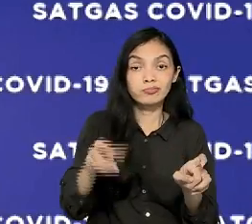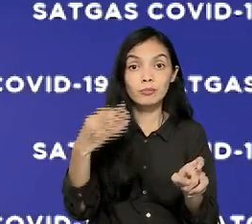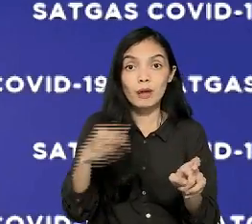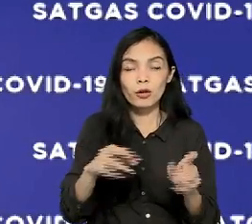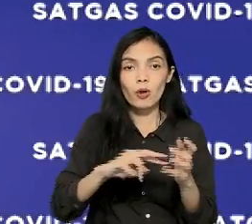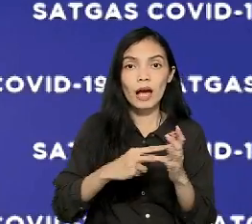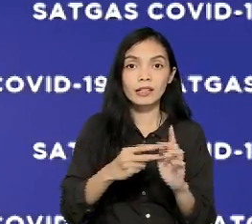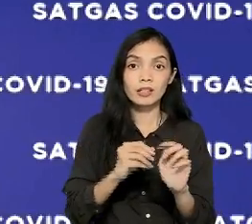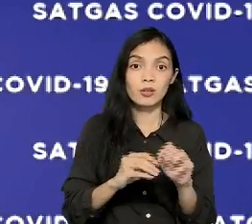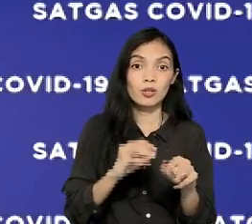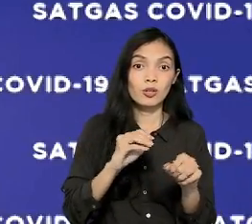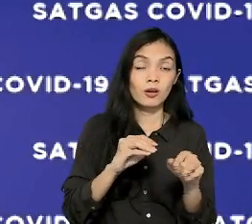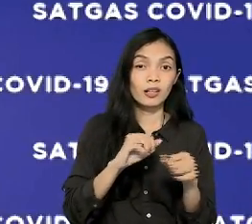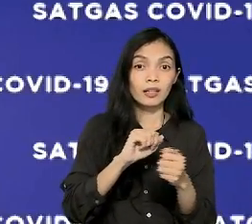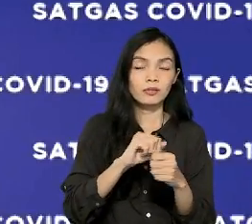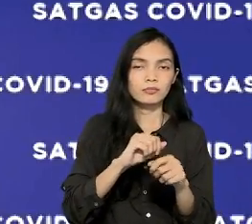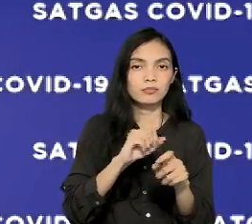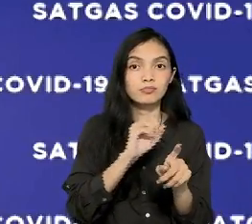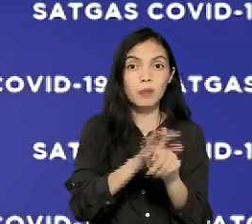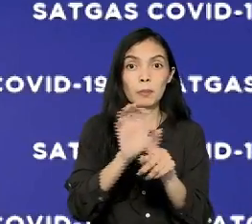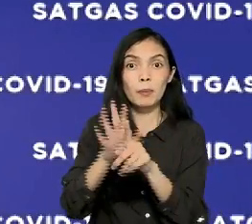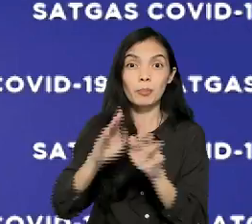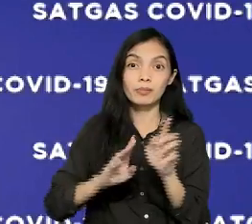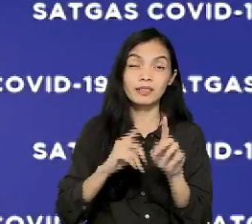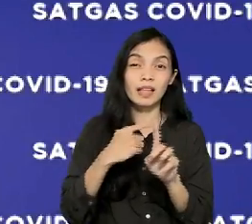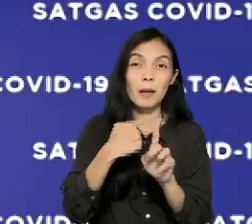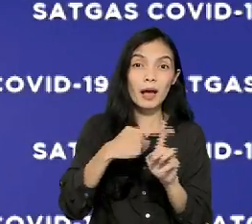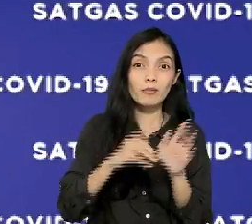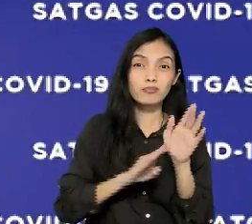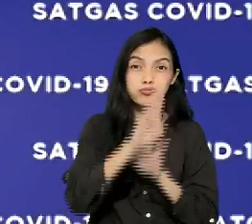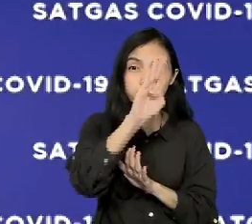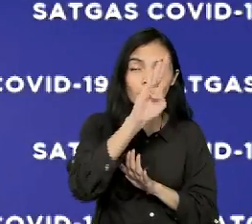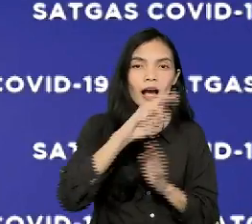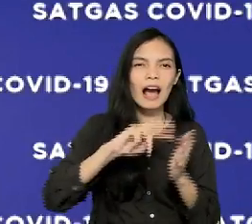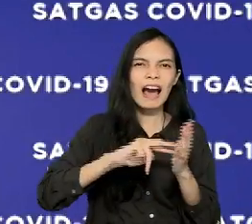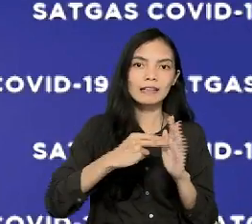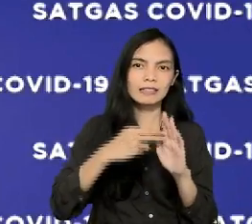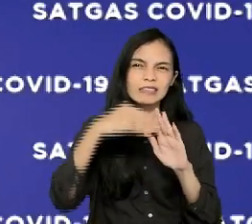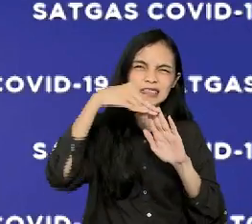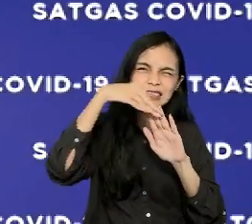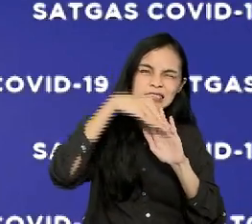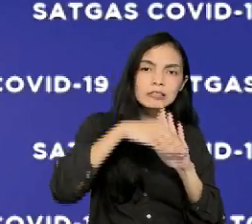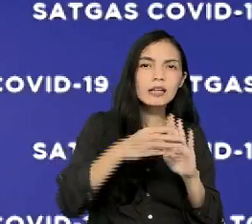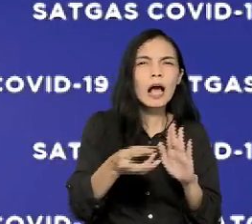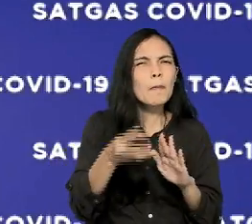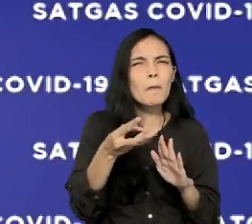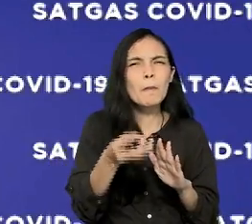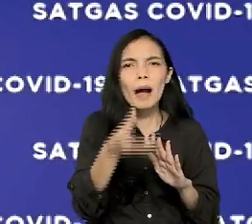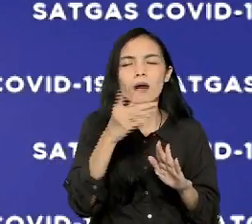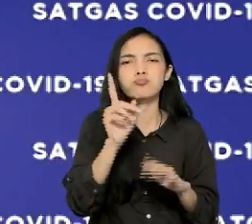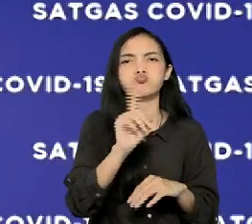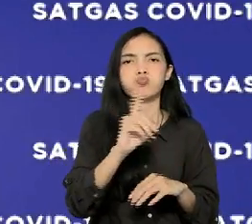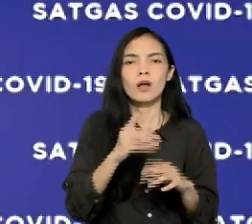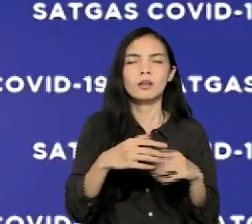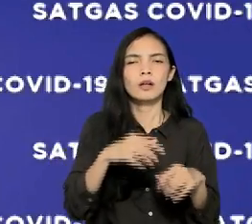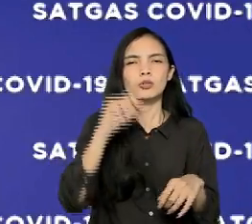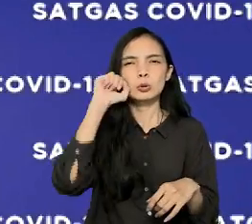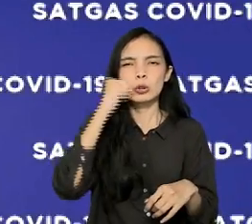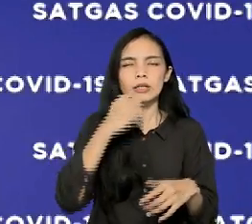kasus membutuhkan waktu yang lebih lama untuk dapat turun. Hal yang sulit adalah mencegah